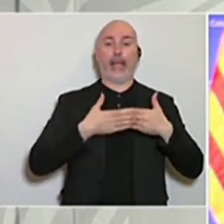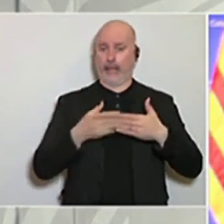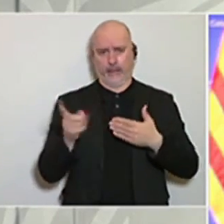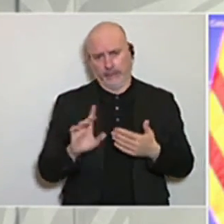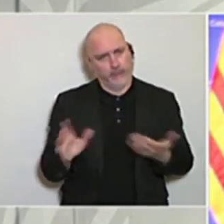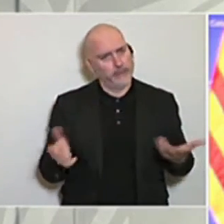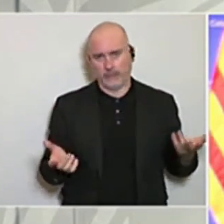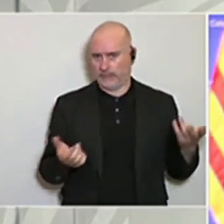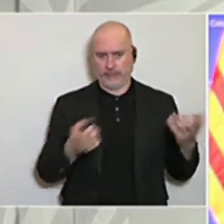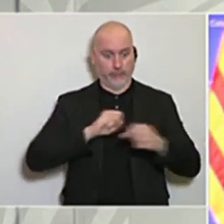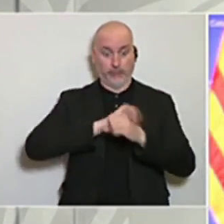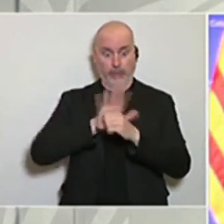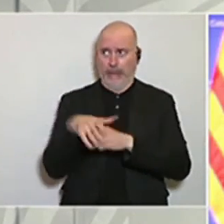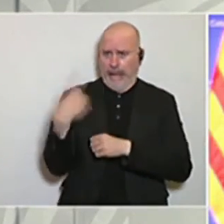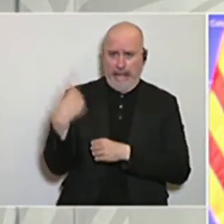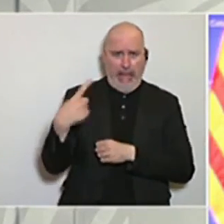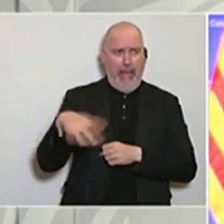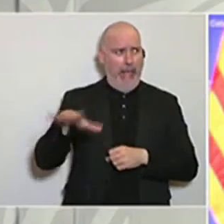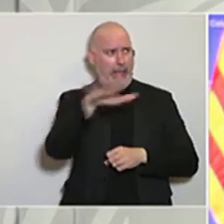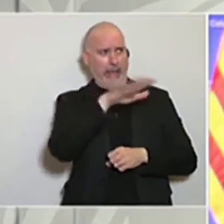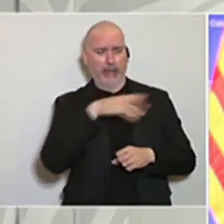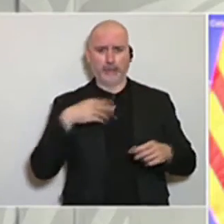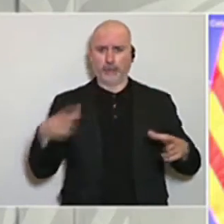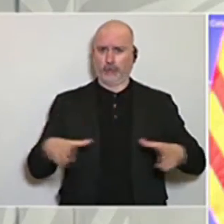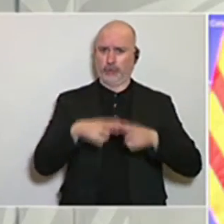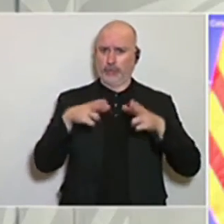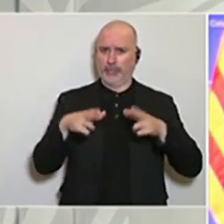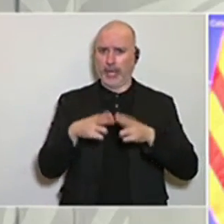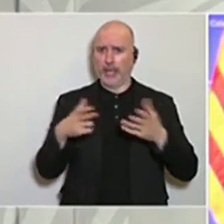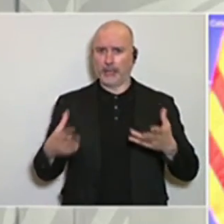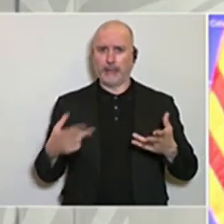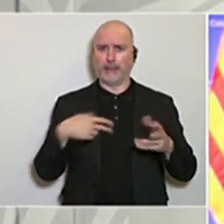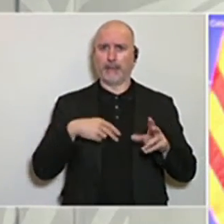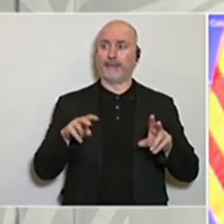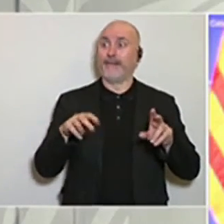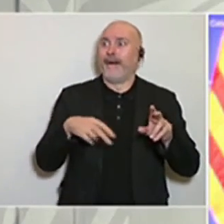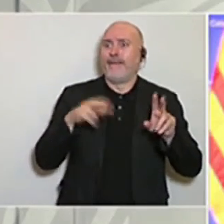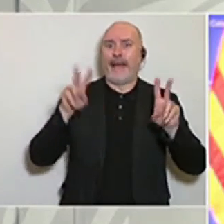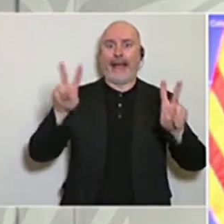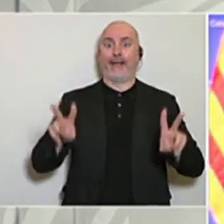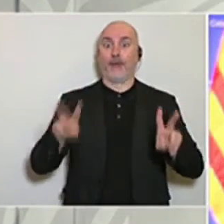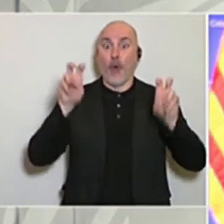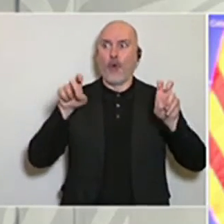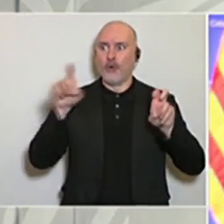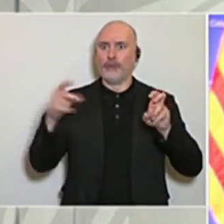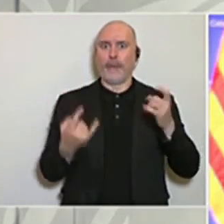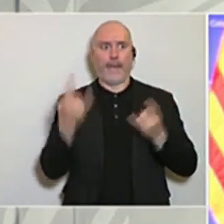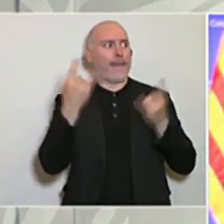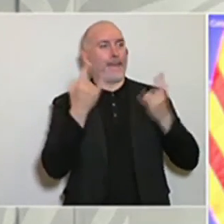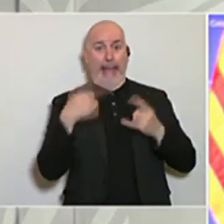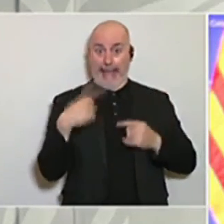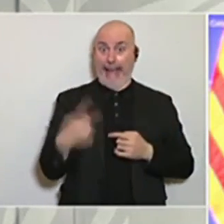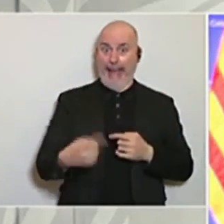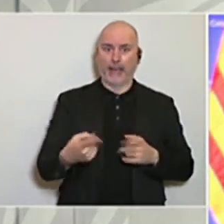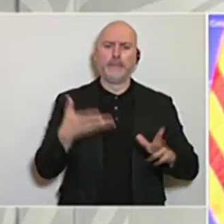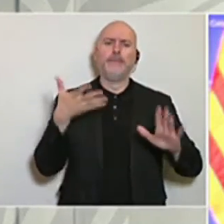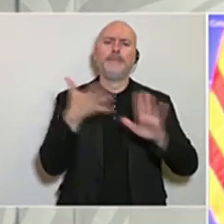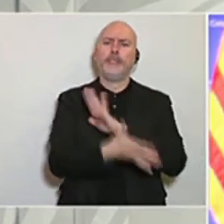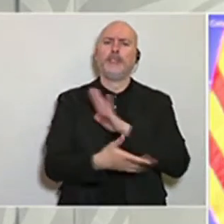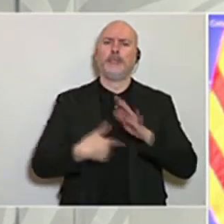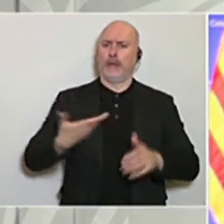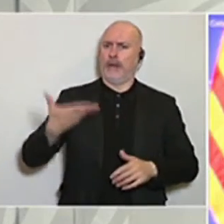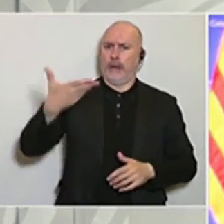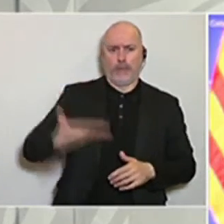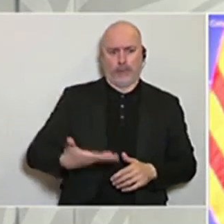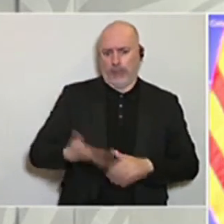que el coronavirus encara està present a la nostra societat, que encara tenim casos nous d'infecció i que per tant és molt important que